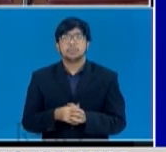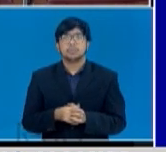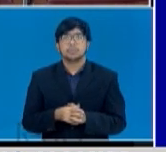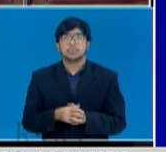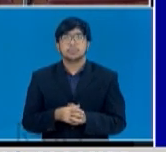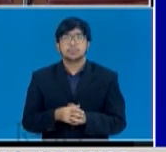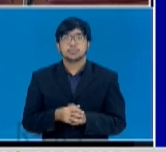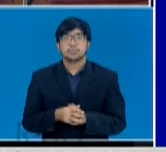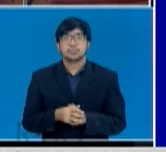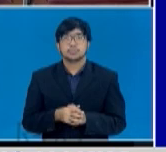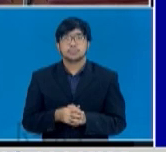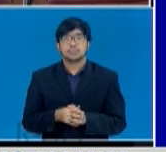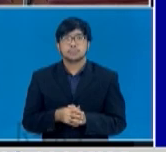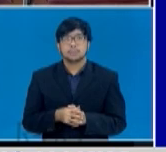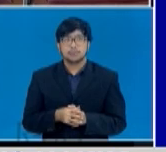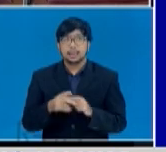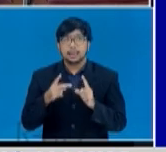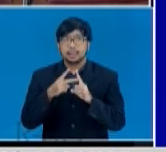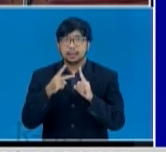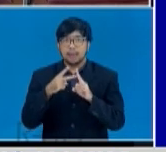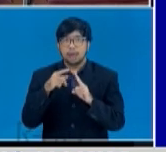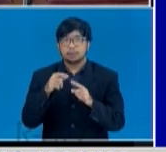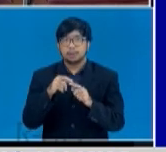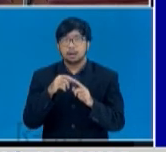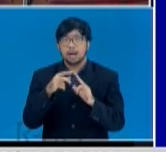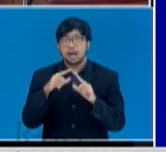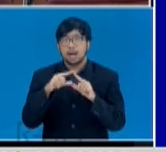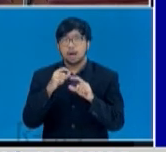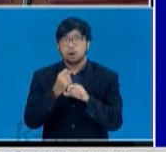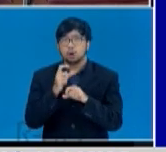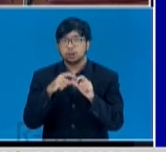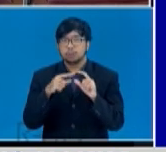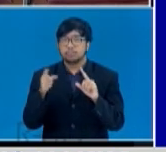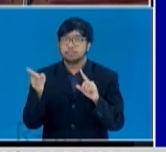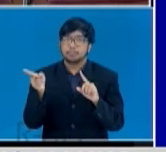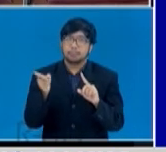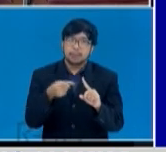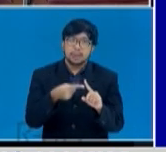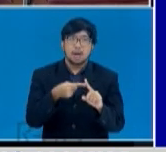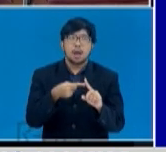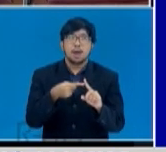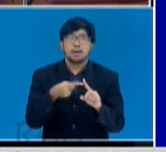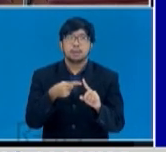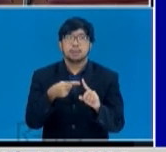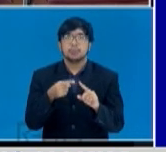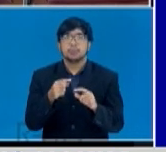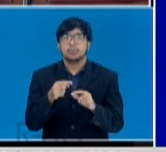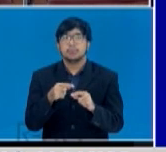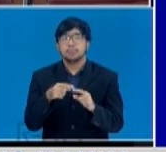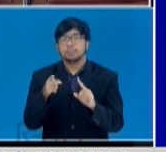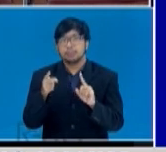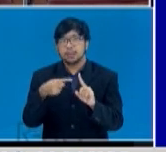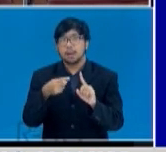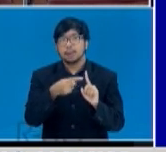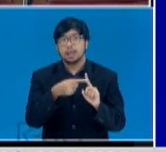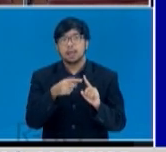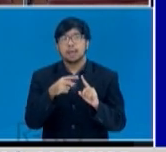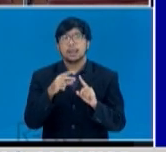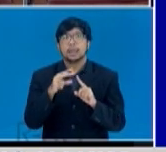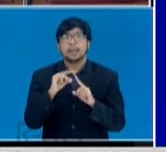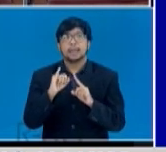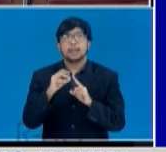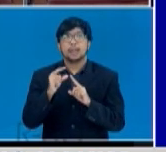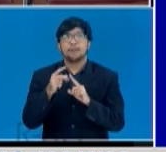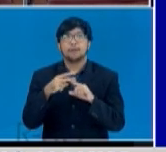memerintahkan anak buahnya Agus Nurpatria, hingga akhirnya Agus Nurpatria memberikan perintah tersebut kepada terdakwa Irfan Widianto.